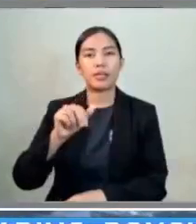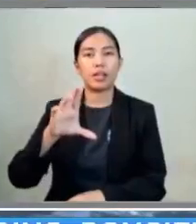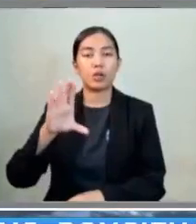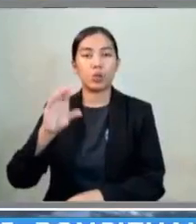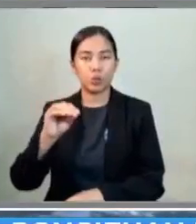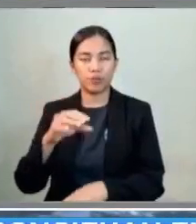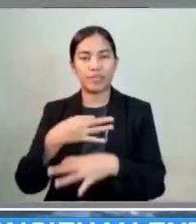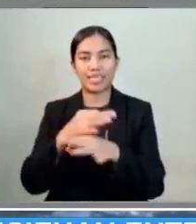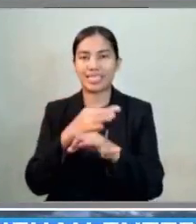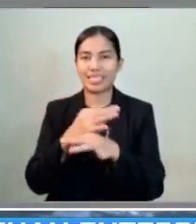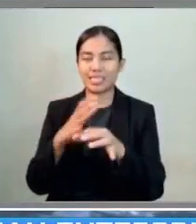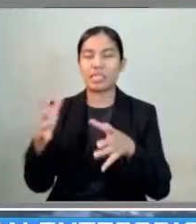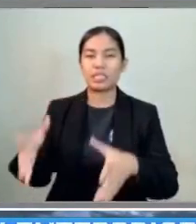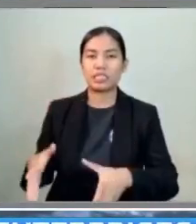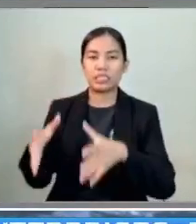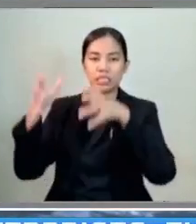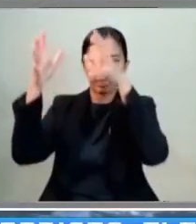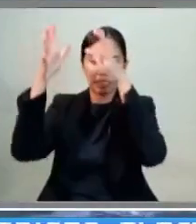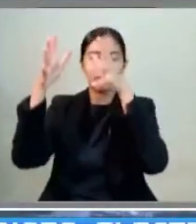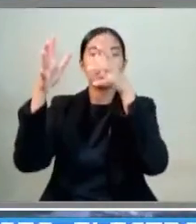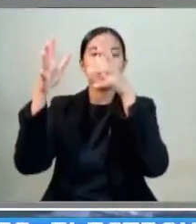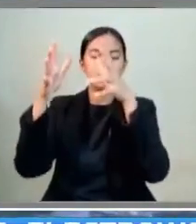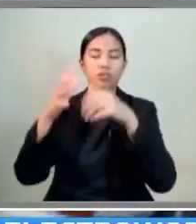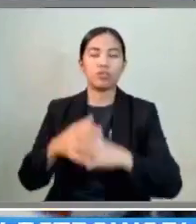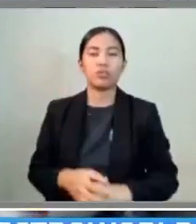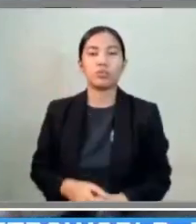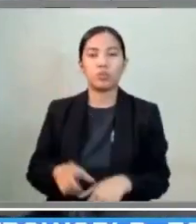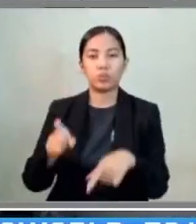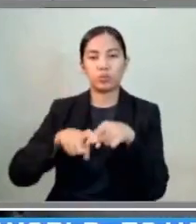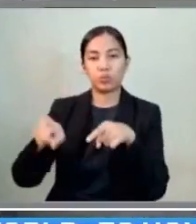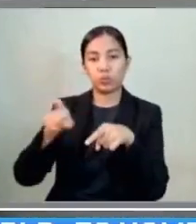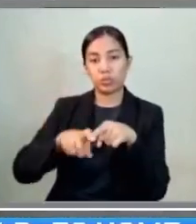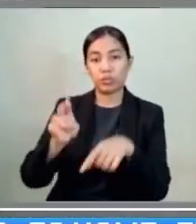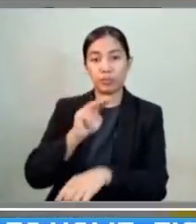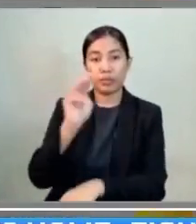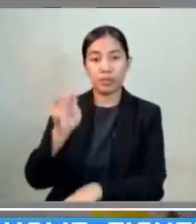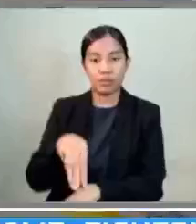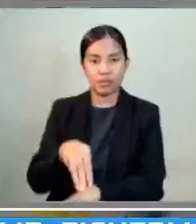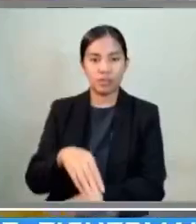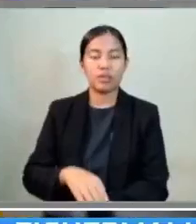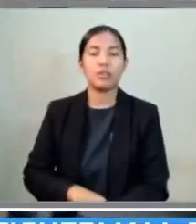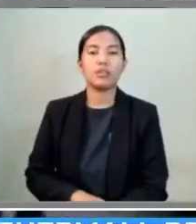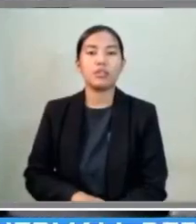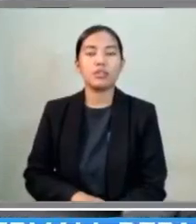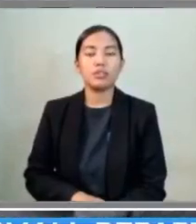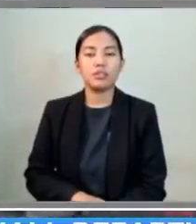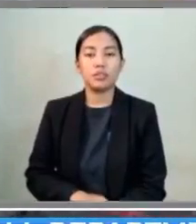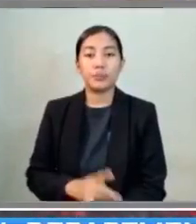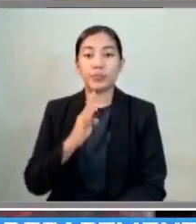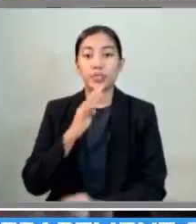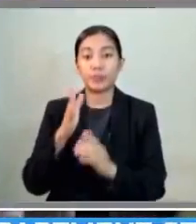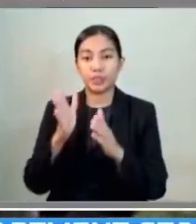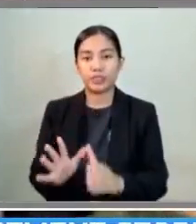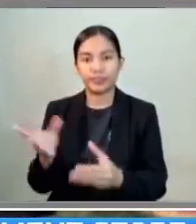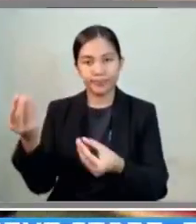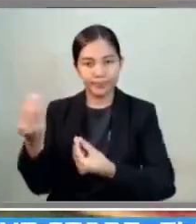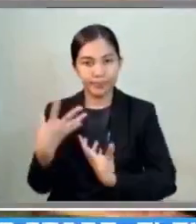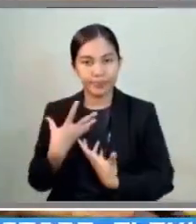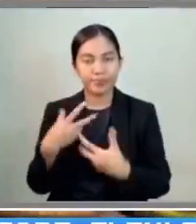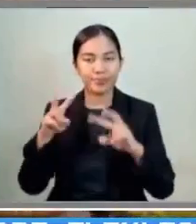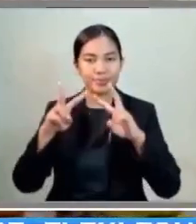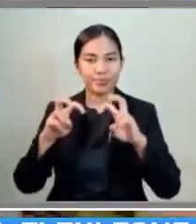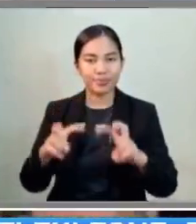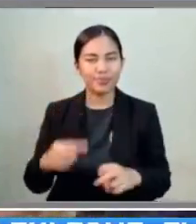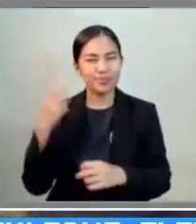Binondo Church sa Maynila. Ayon kay Meralco spokesperson Josel Dariaga, patuloy ang investigasyon sa dahilan ng pagbagsak ng mga